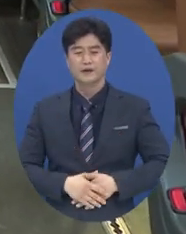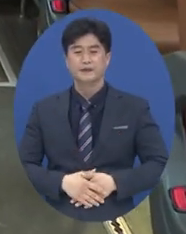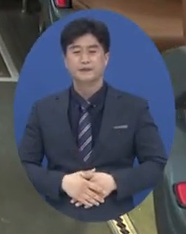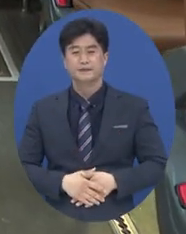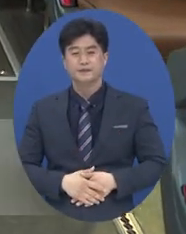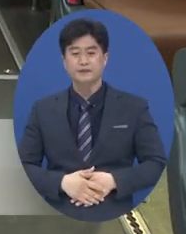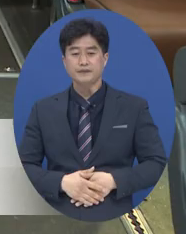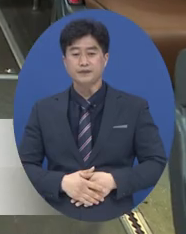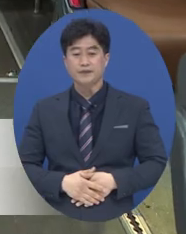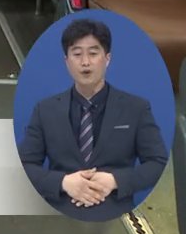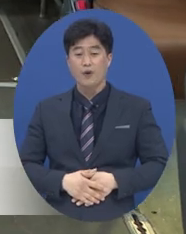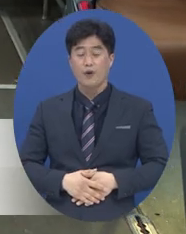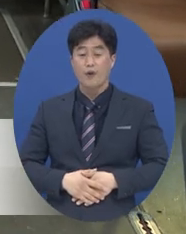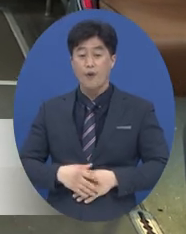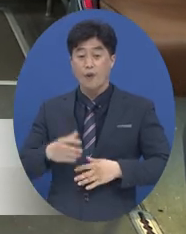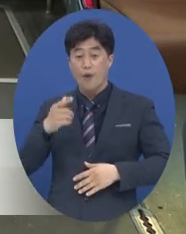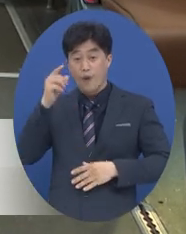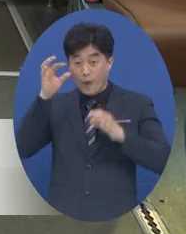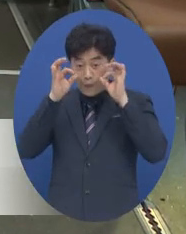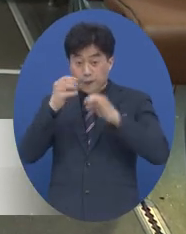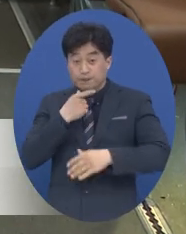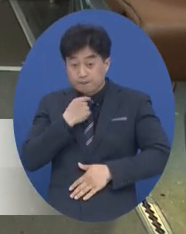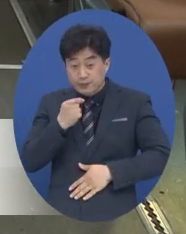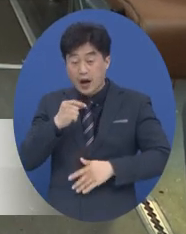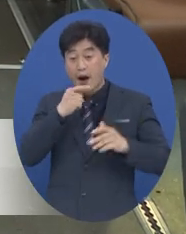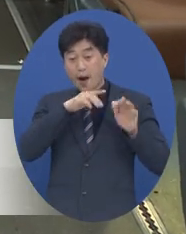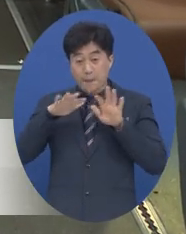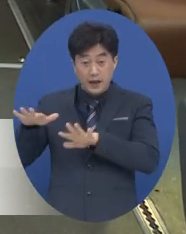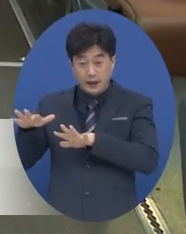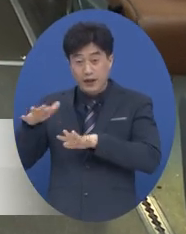났습니다. 50분 바다 보러 가요.